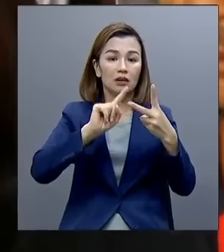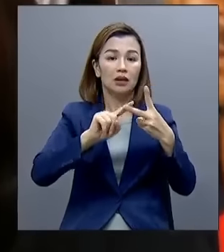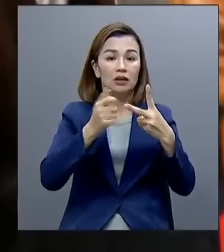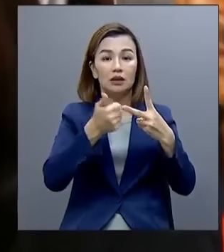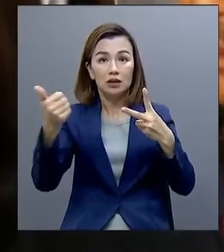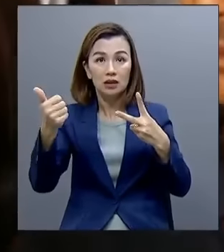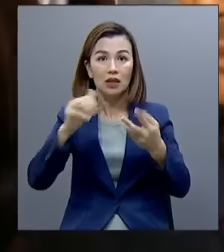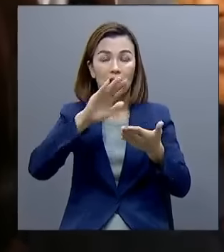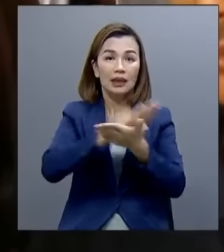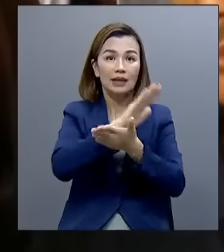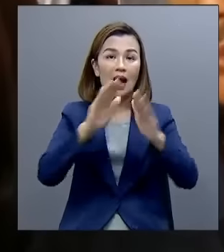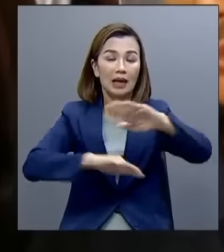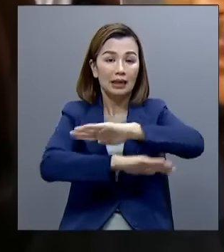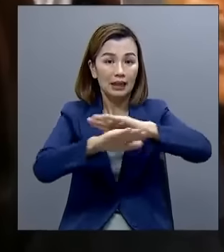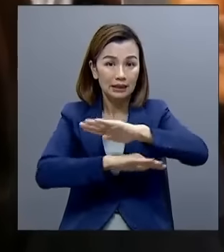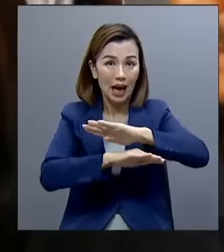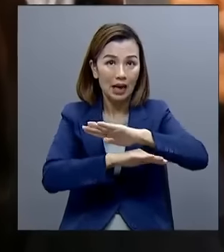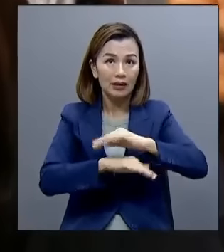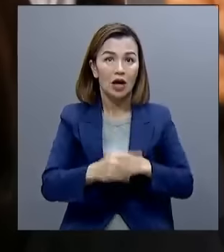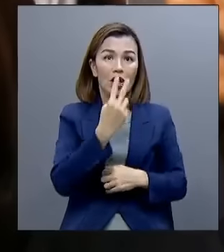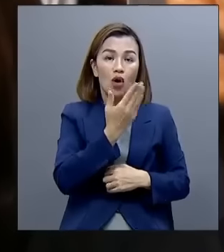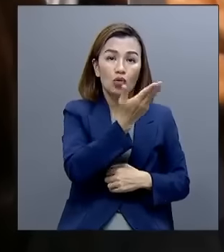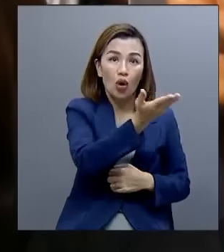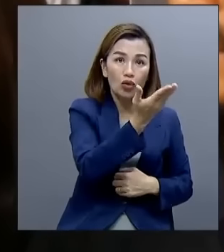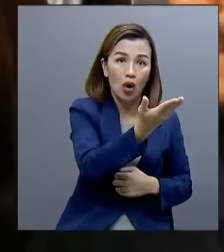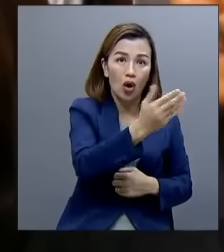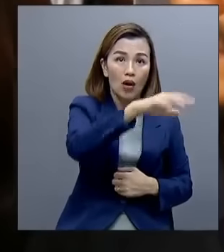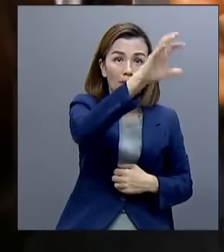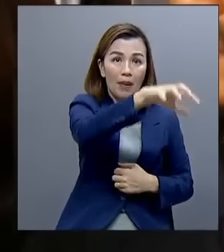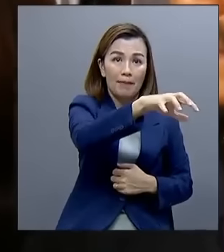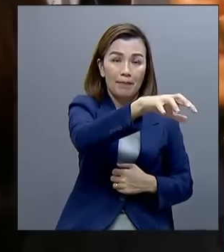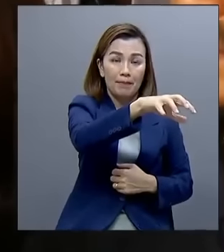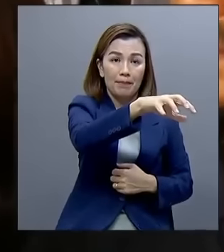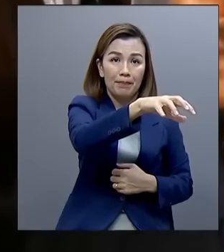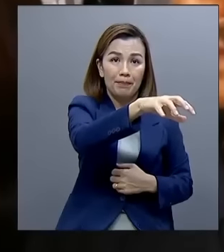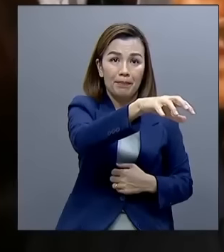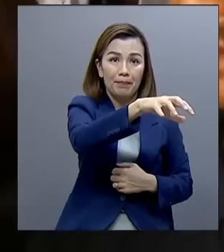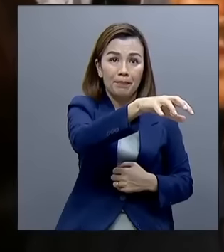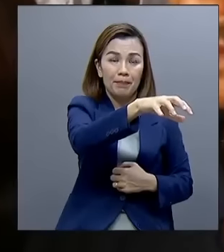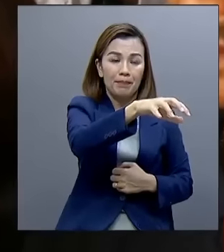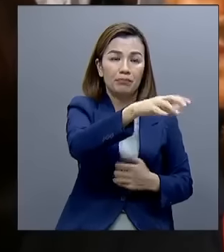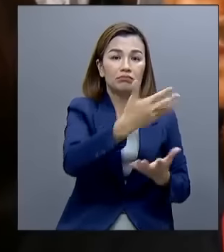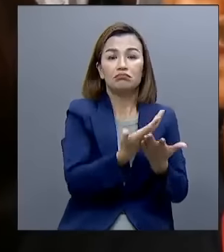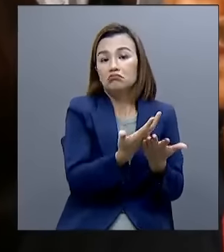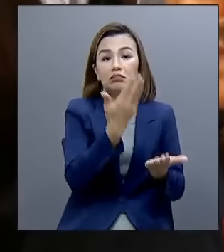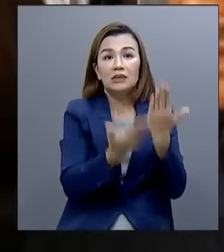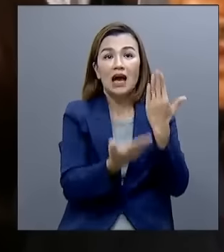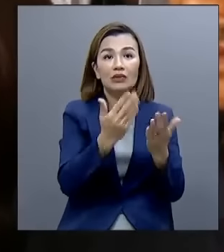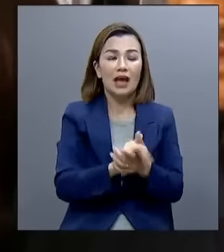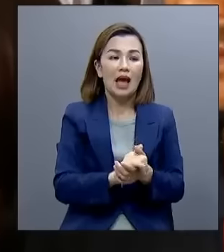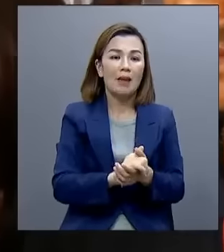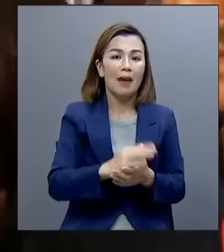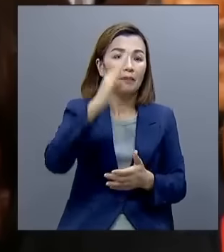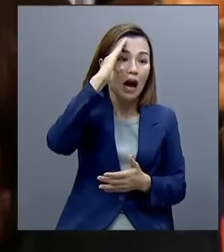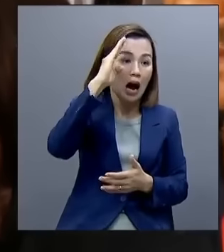สารมาครบก็อย่างที่เขาไปขอจากสำนักงานของหน่วยต่างๆที่ต้องมีดินปืนมี